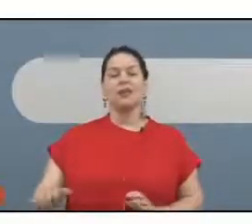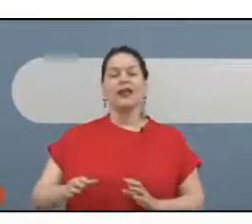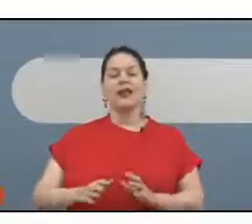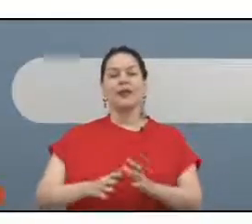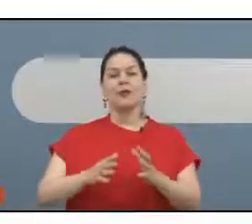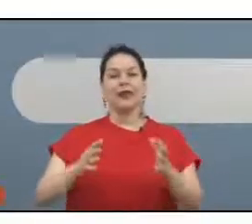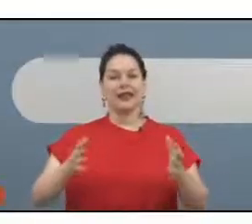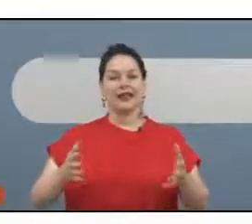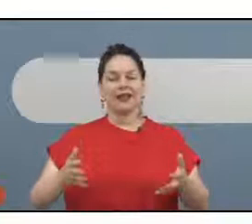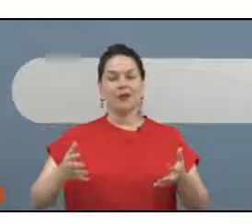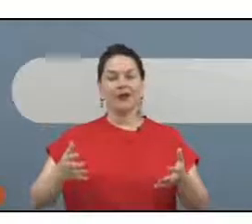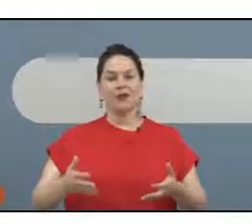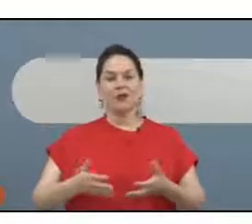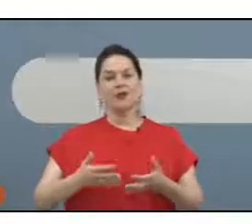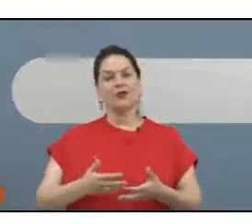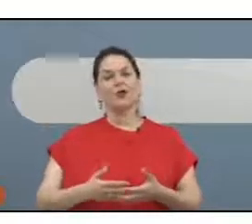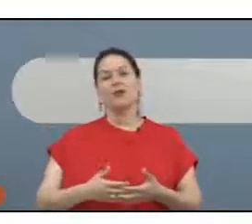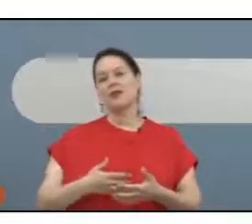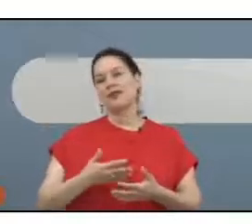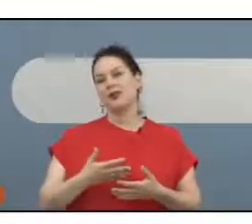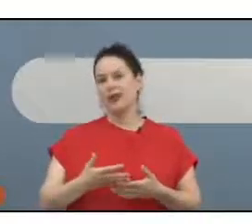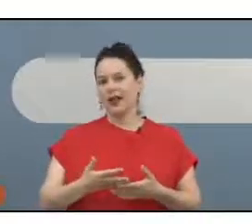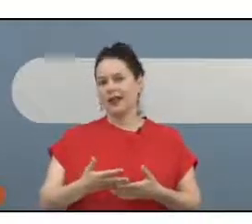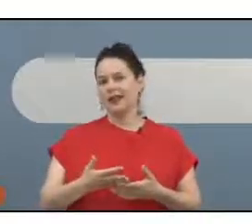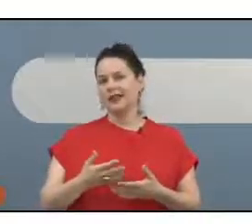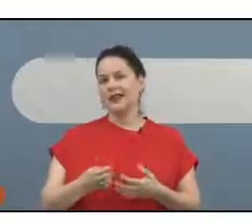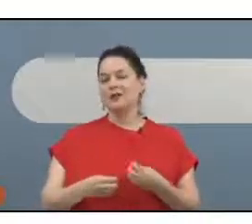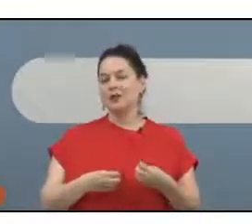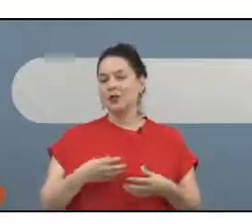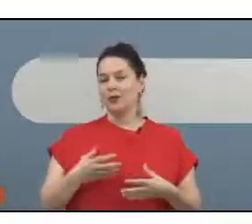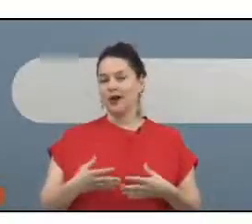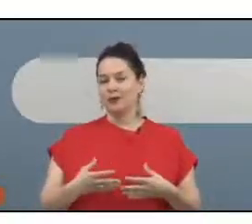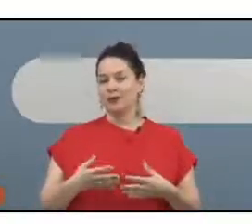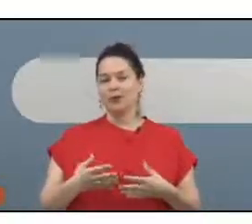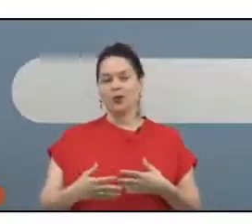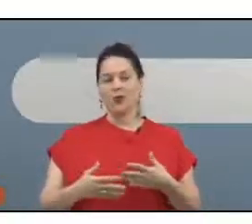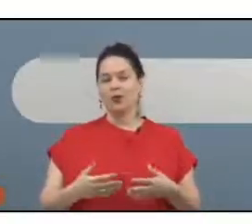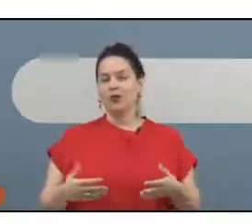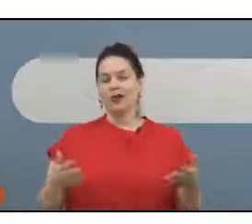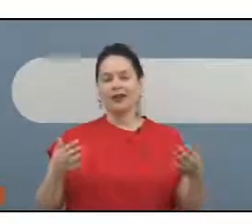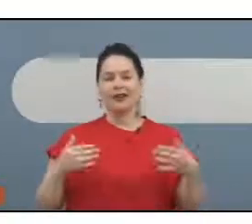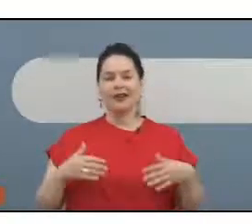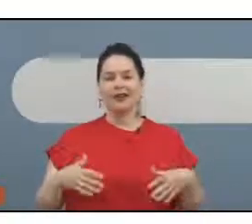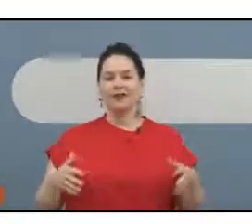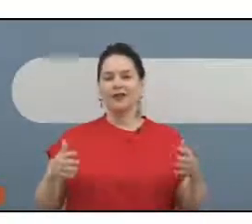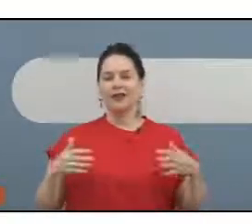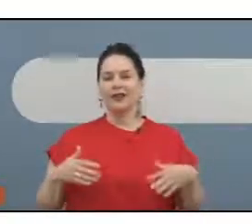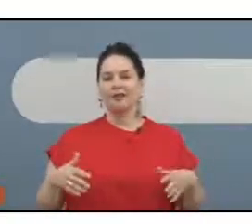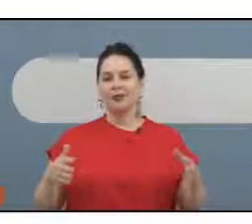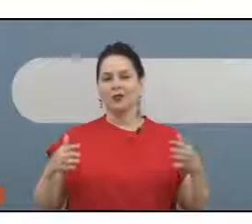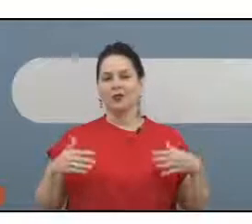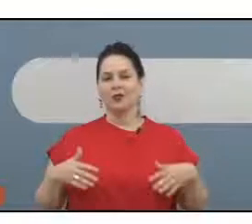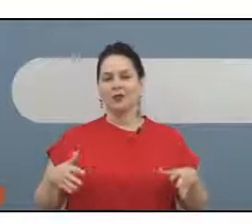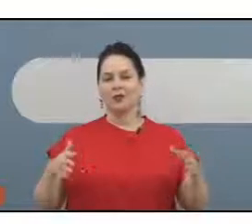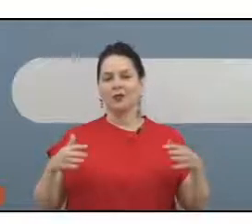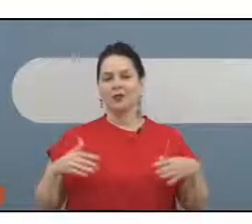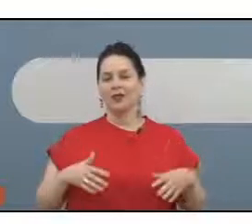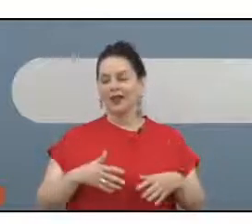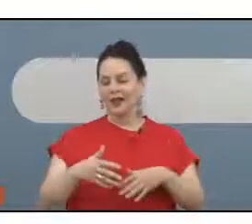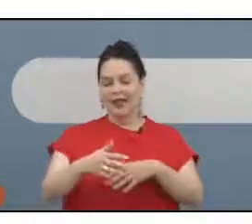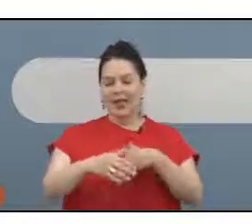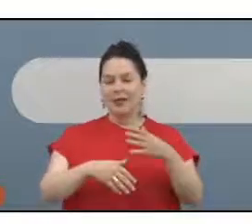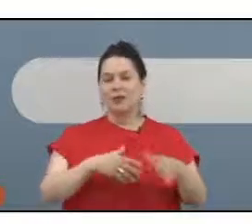קולה אותו בלבירינט. לבירינט הוא מבוך מסובך, מתוחכם, יש בו המון חדרים ותאים